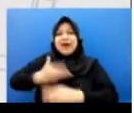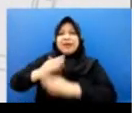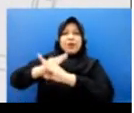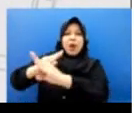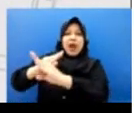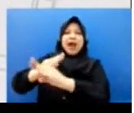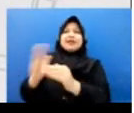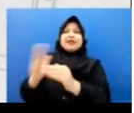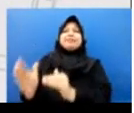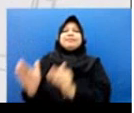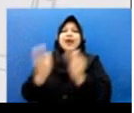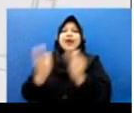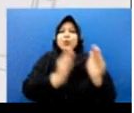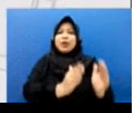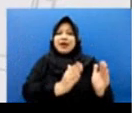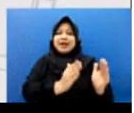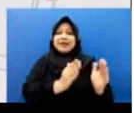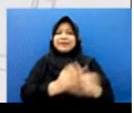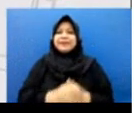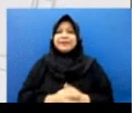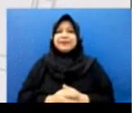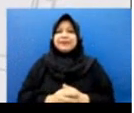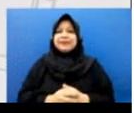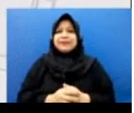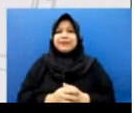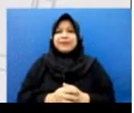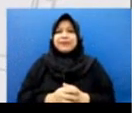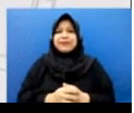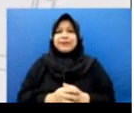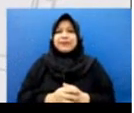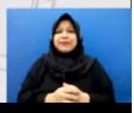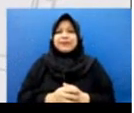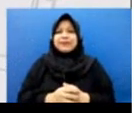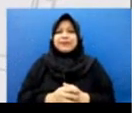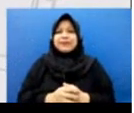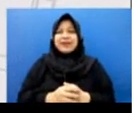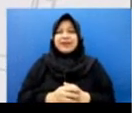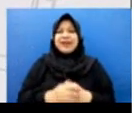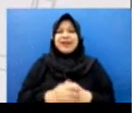Okay. Kenapa internet begitu penuh dengan keputusan yang gegabah?